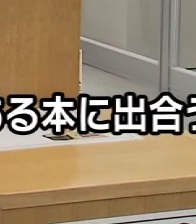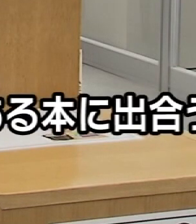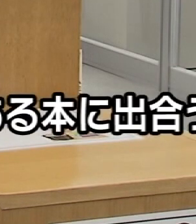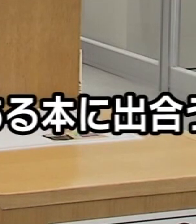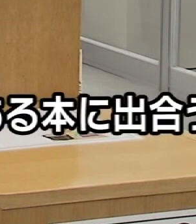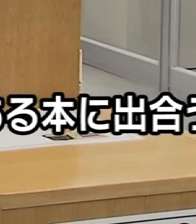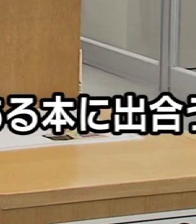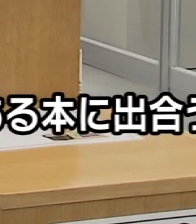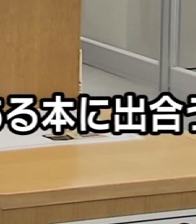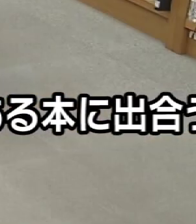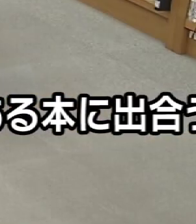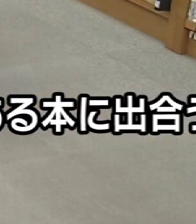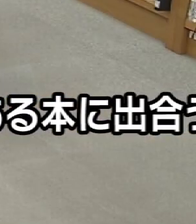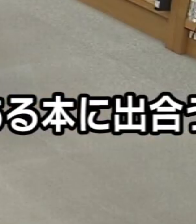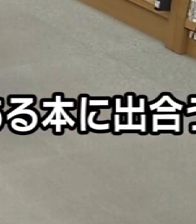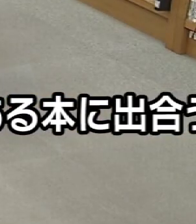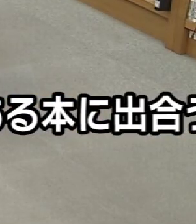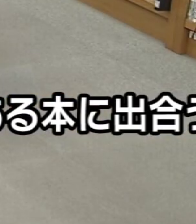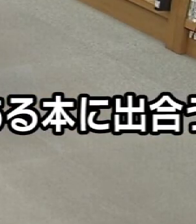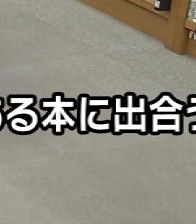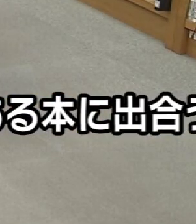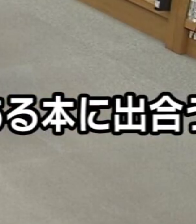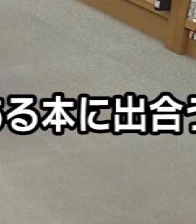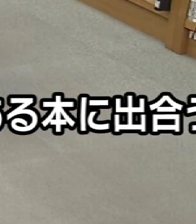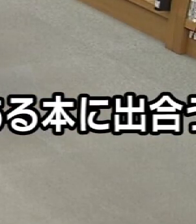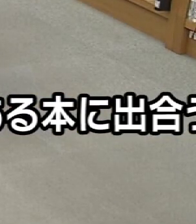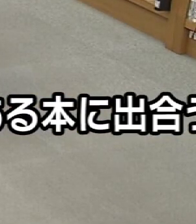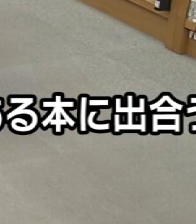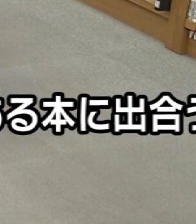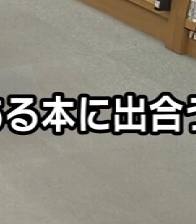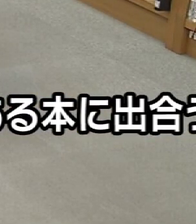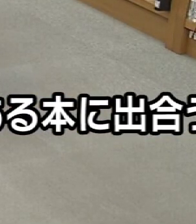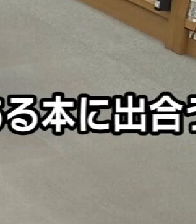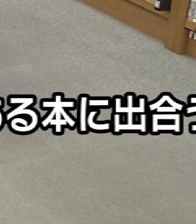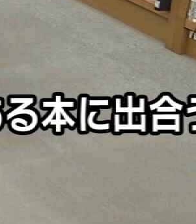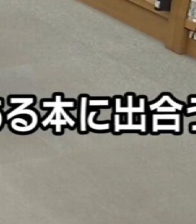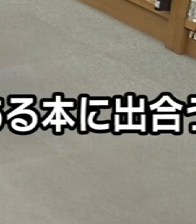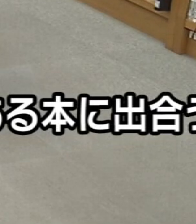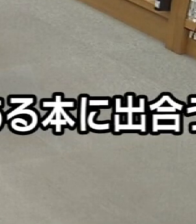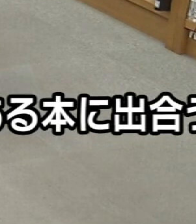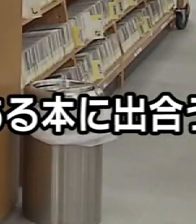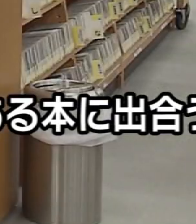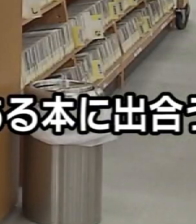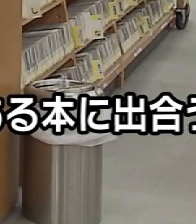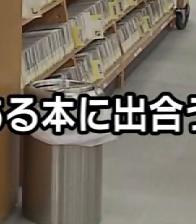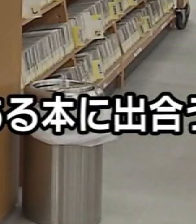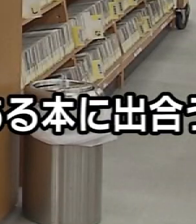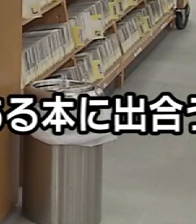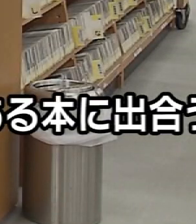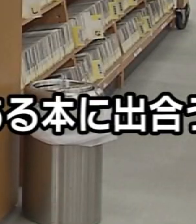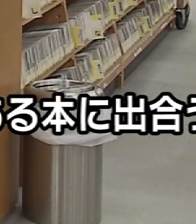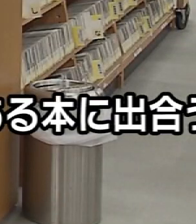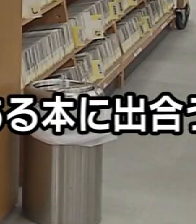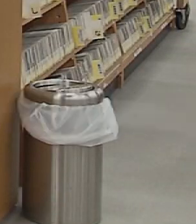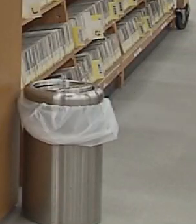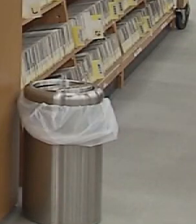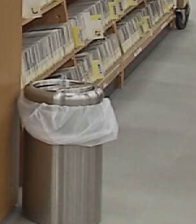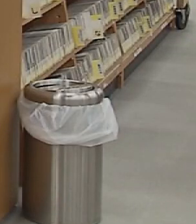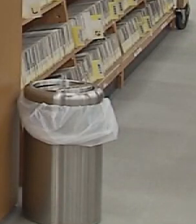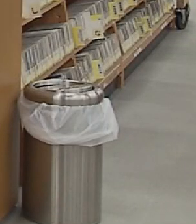図書館には自分の興味がある本だけでなく、さまざまな魅力ある本に出会うきっかけとなるコーナーやサービスがありました